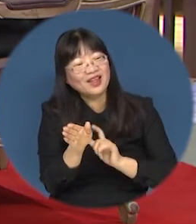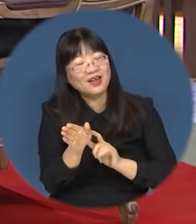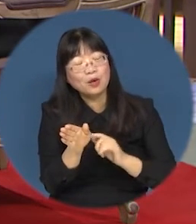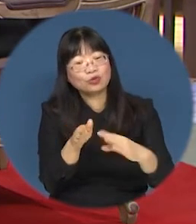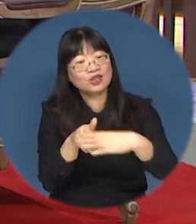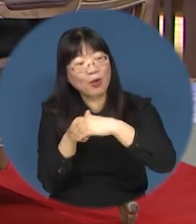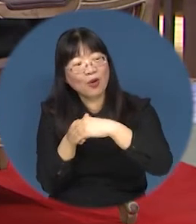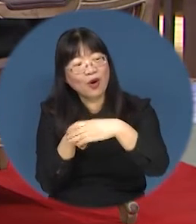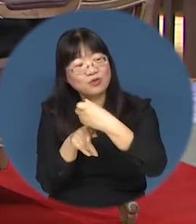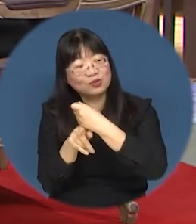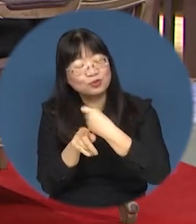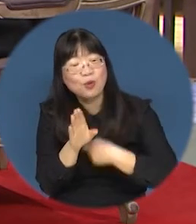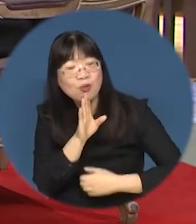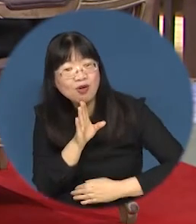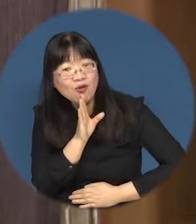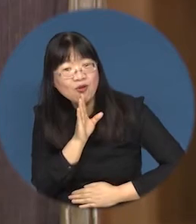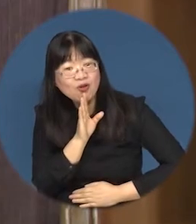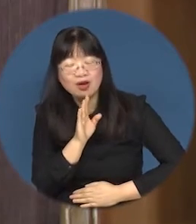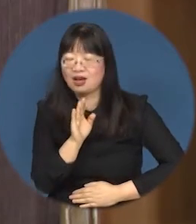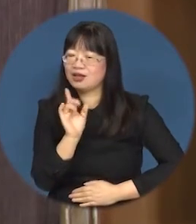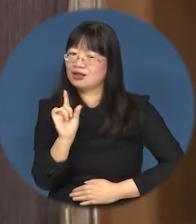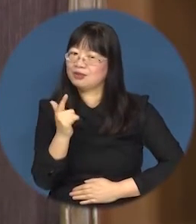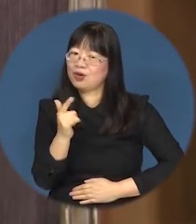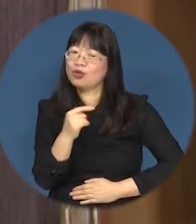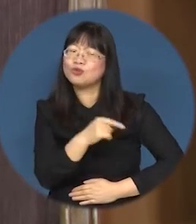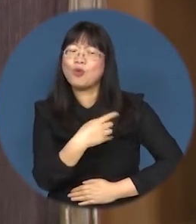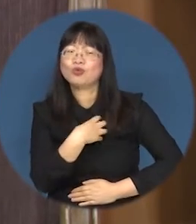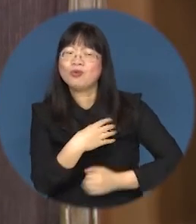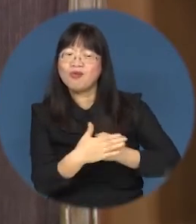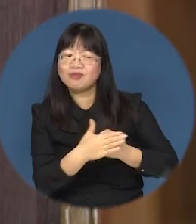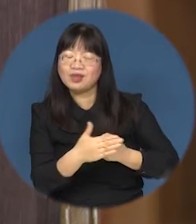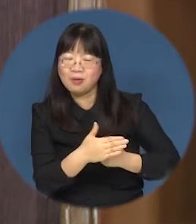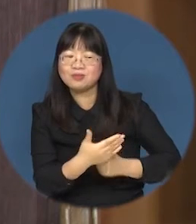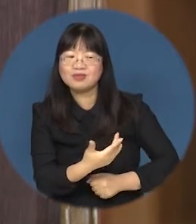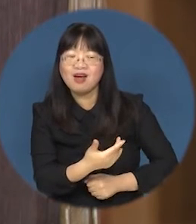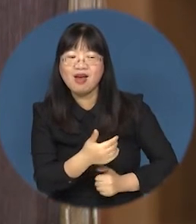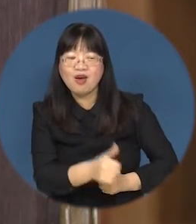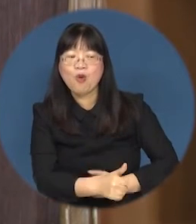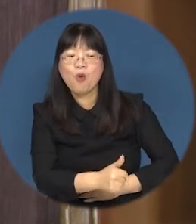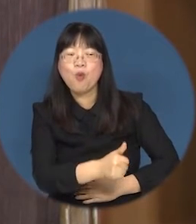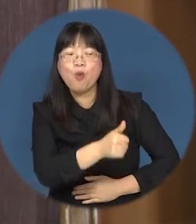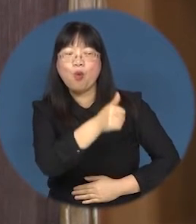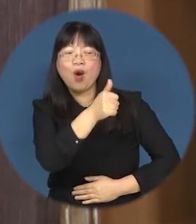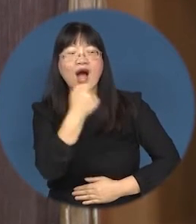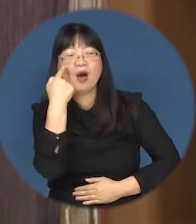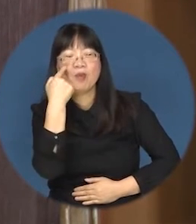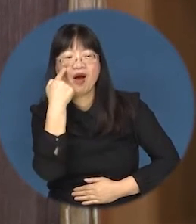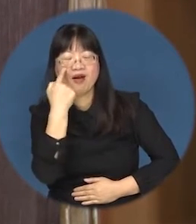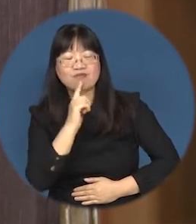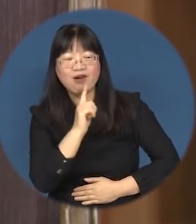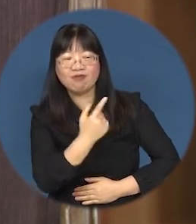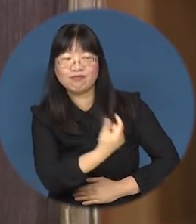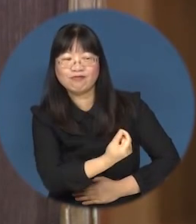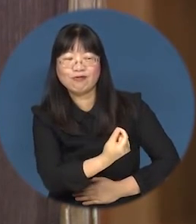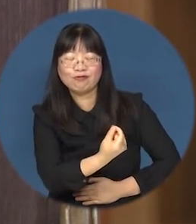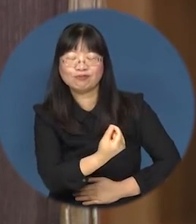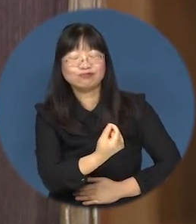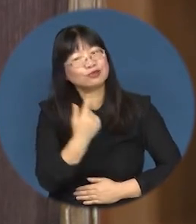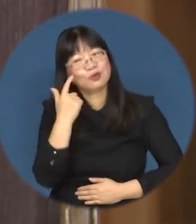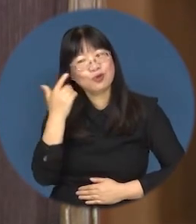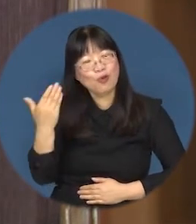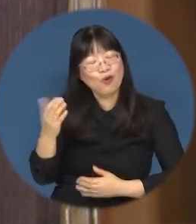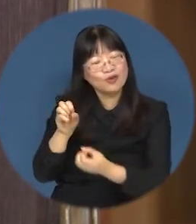같아요. 제가 보기에는 너 위험하니까 올라와라 뭐 그런 뜻이 아니겠어요. 그 뭐 물어볼 수도 없는 얘기고. 예, 그러니까